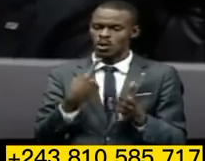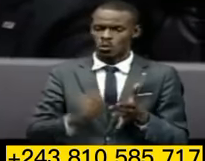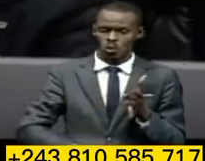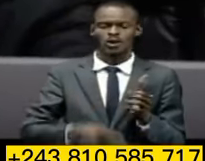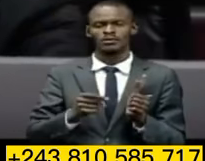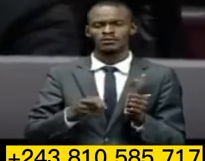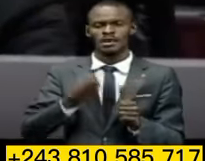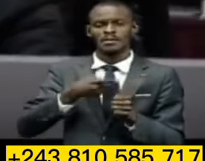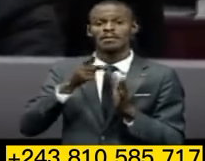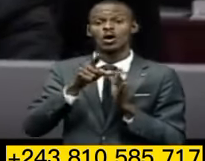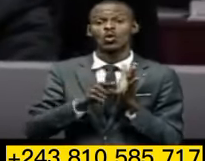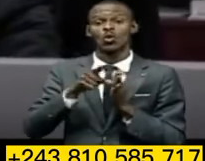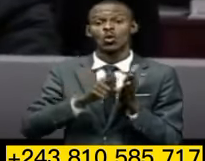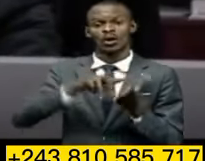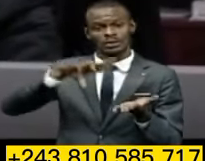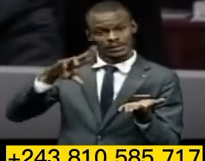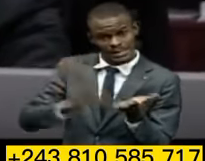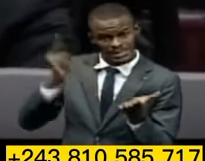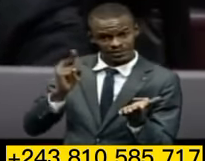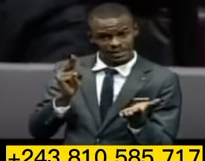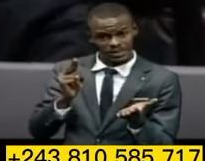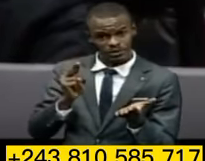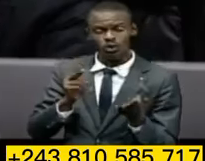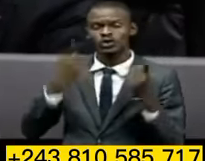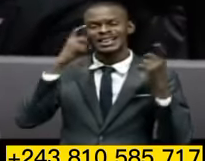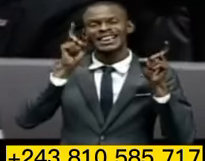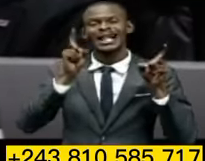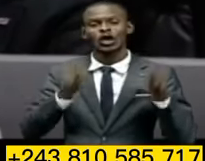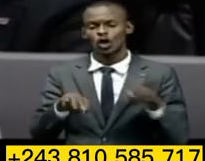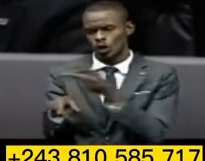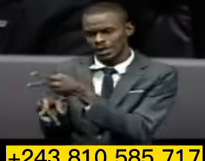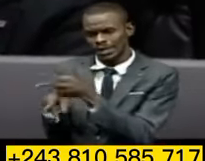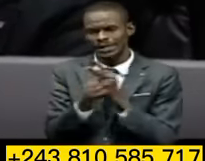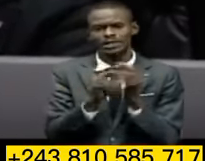le projet de loi de ratification de l'accord de crédit numéro